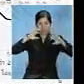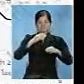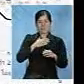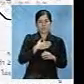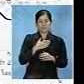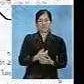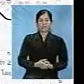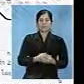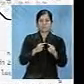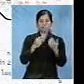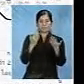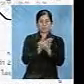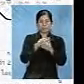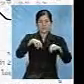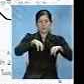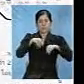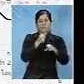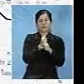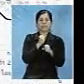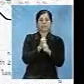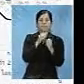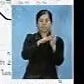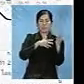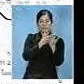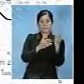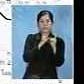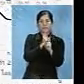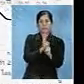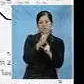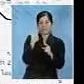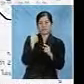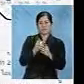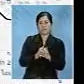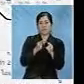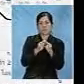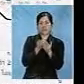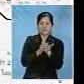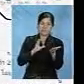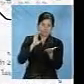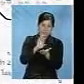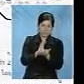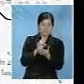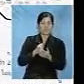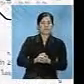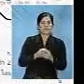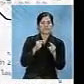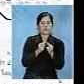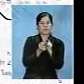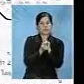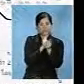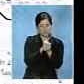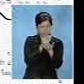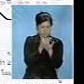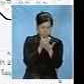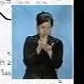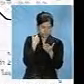การจนกระทั่งท่านจะเห็นได้ว่าไม่เกิดภาวะเงินทุนไหลเข้าพรวดพราดแบบนั้นอัตราแลกเปลี่ยนมีเสถียรภาพมากขึ้น